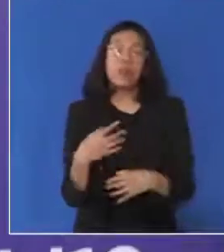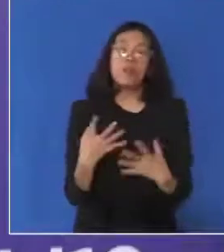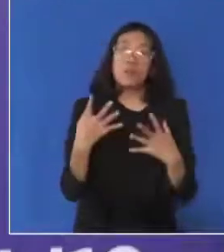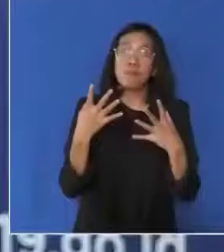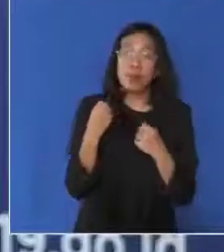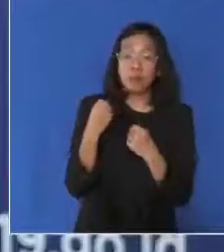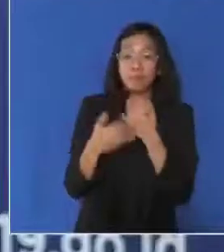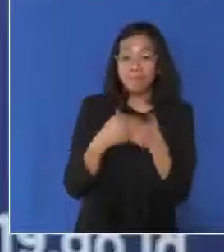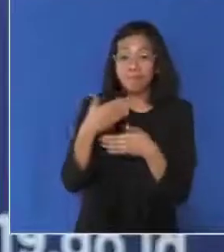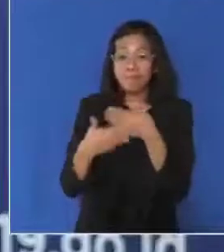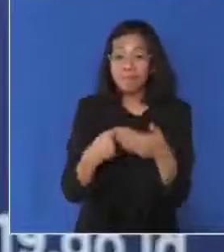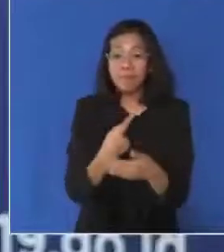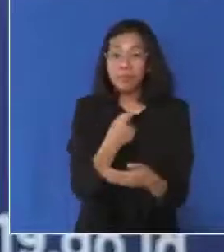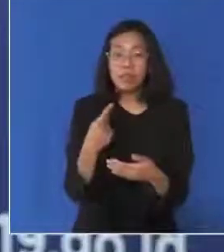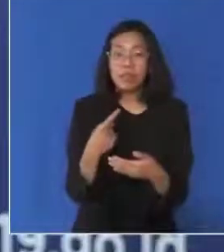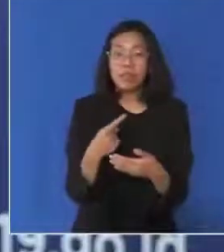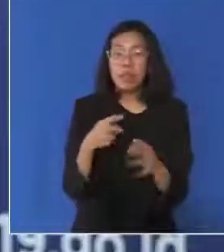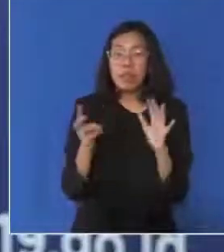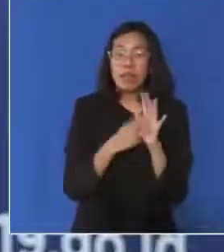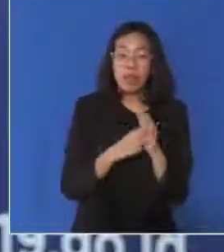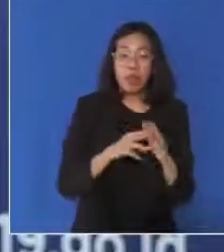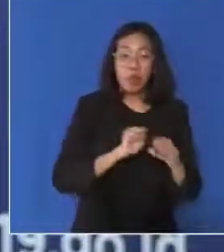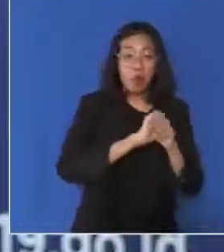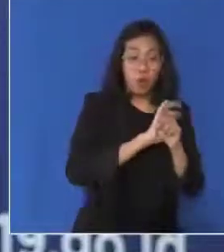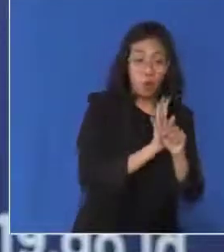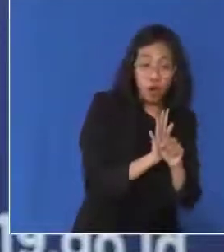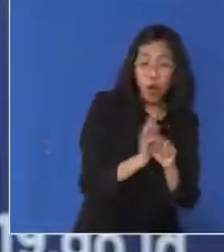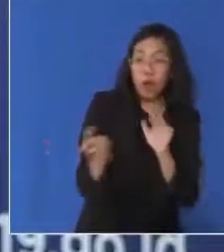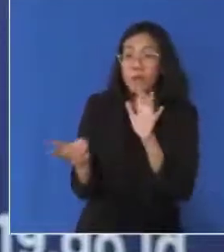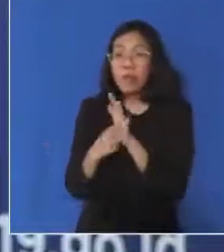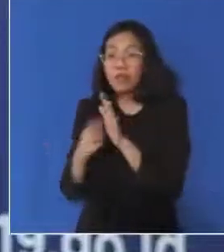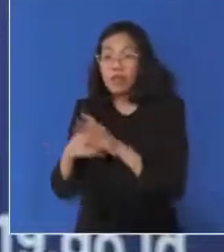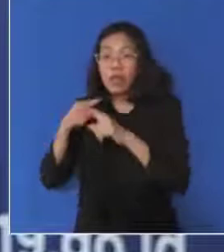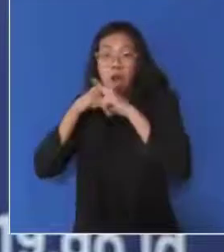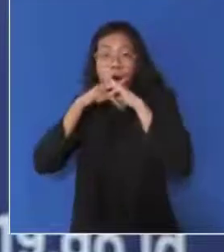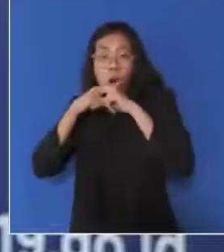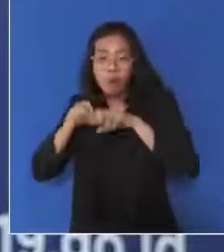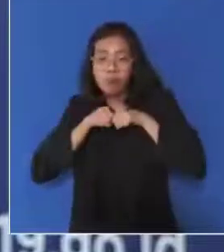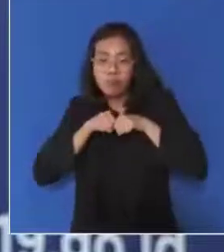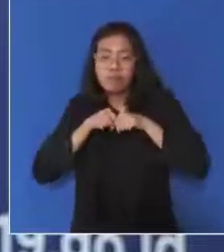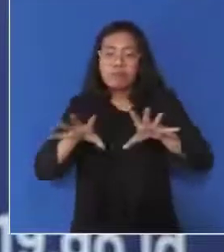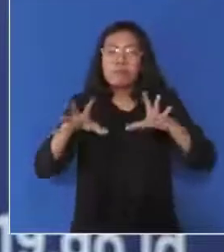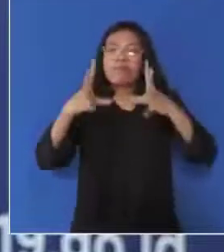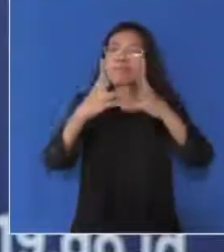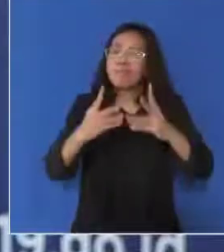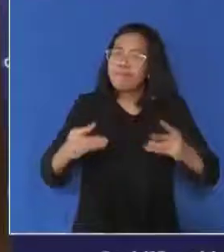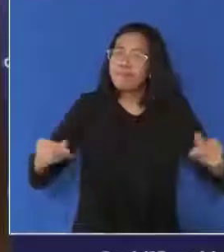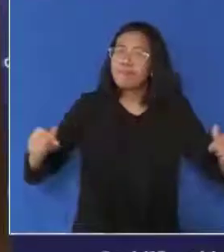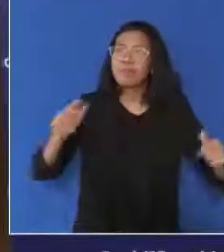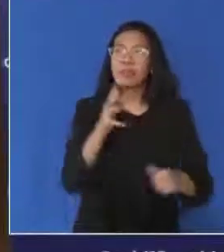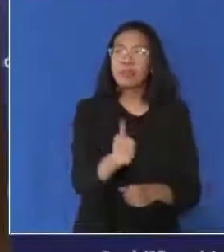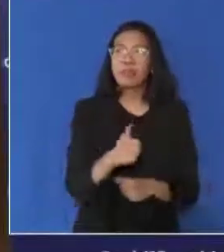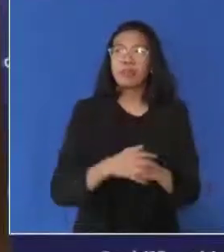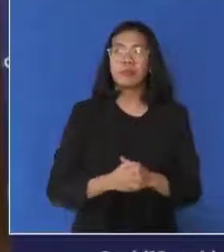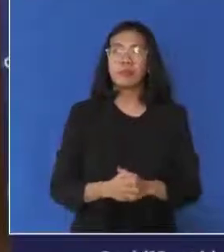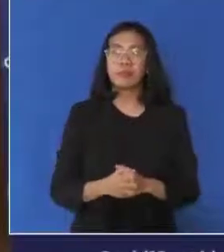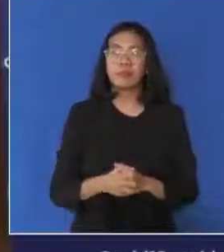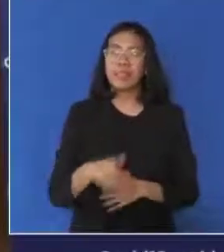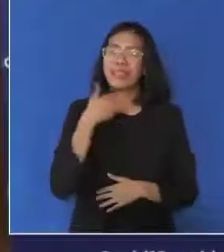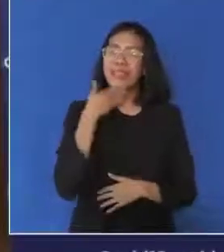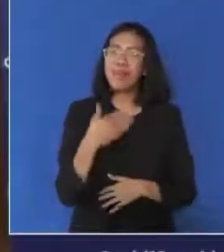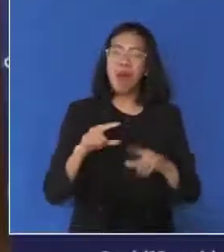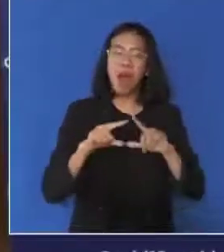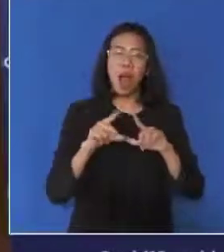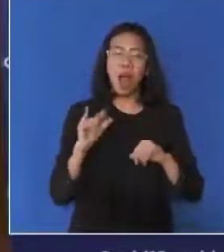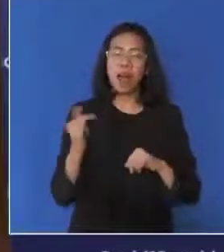kita bisa mengatasi wabah ini pandemic Fit dan info the mix House Ini masih oke makasih